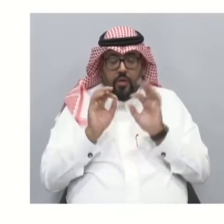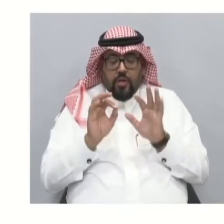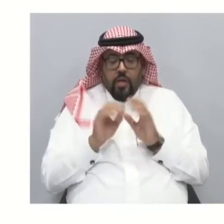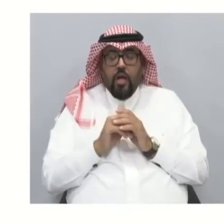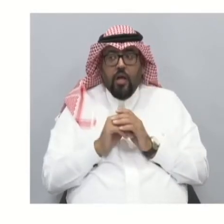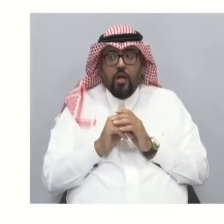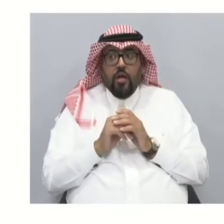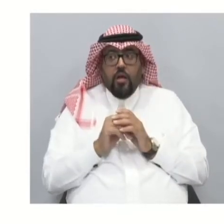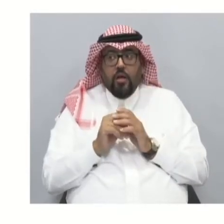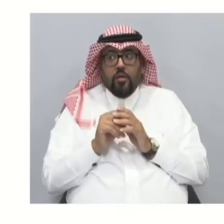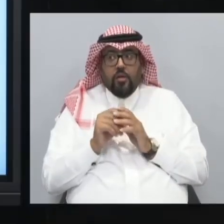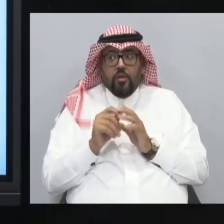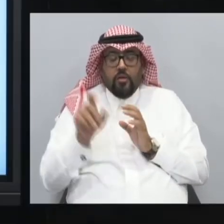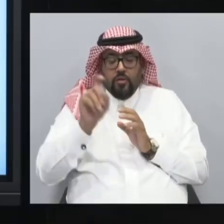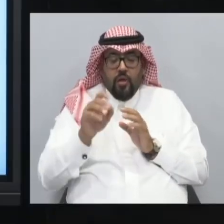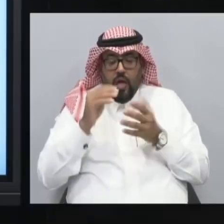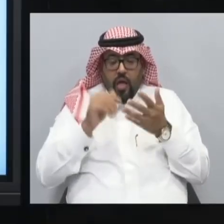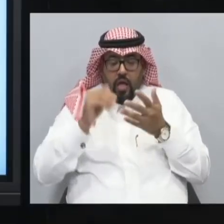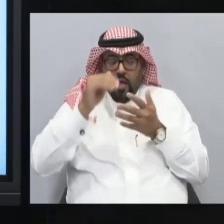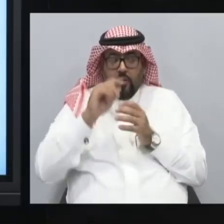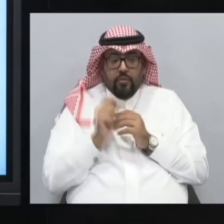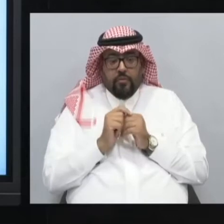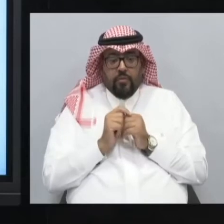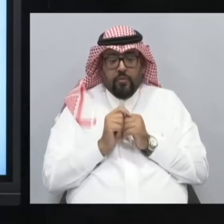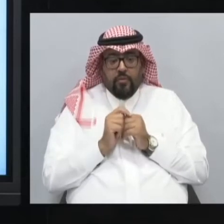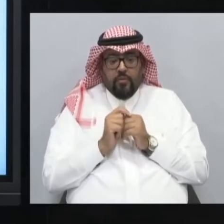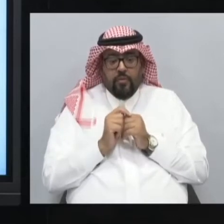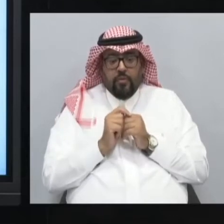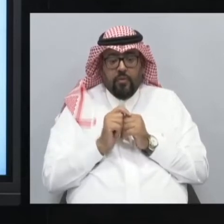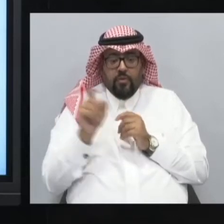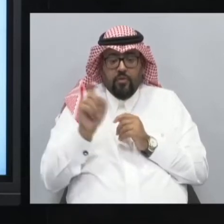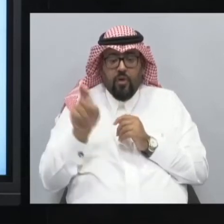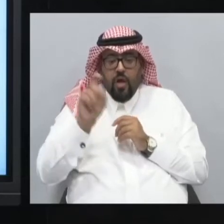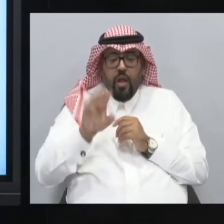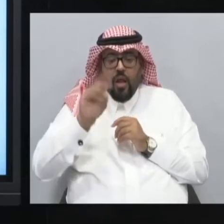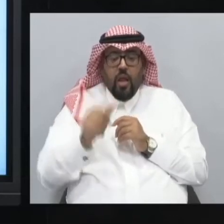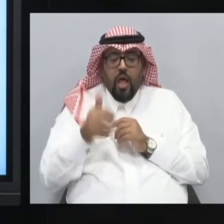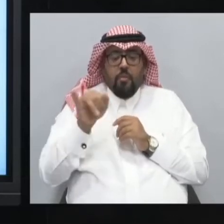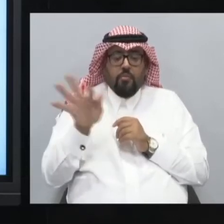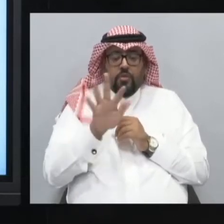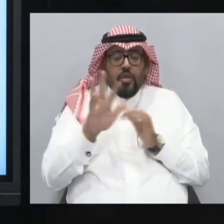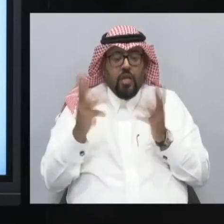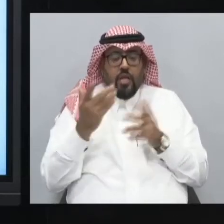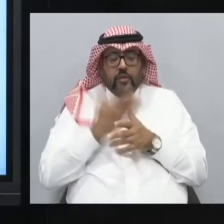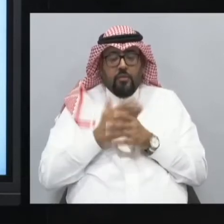هذه المرحلة أو هذه الخطوة التي هي كتابة السؤال، هنا يكتب السؤال على الهامش. لماذا؟